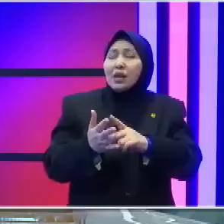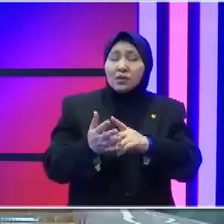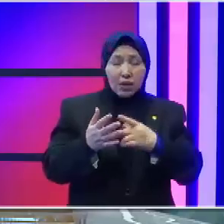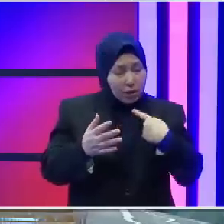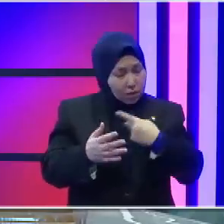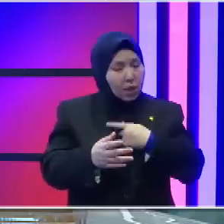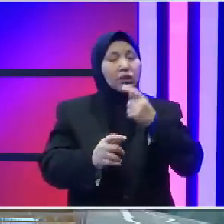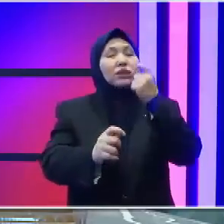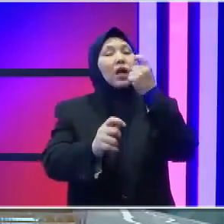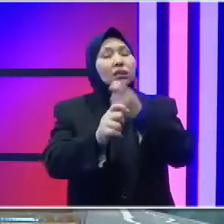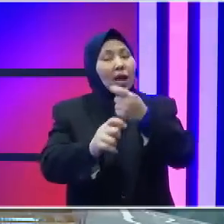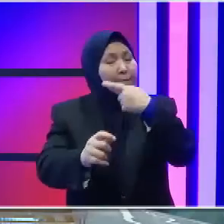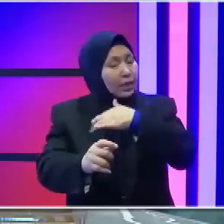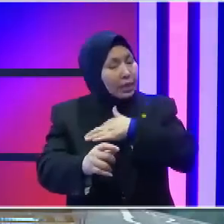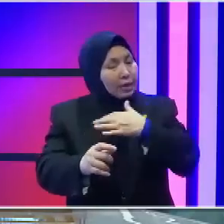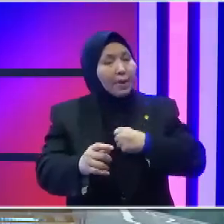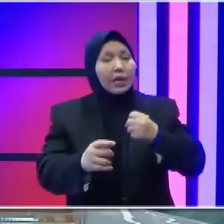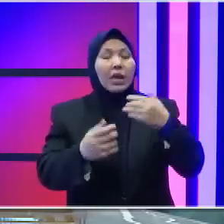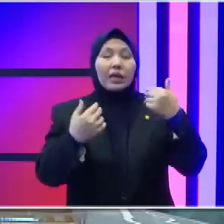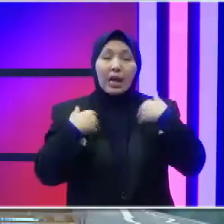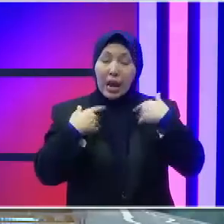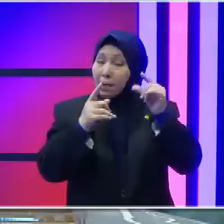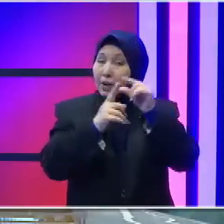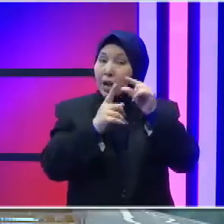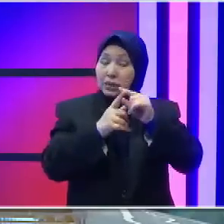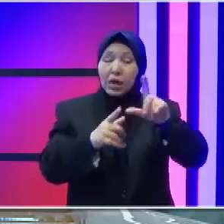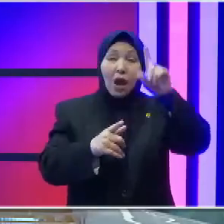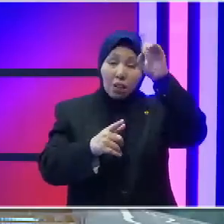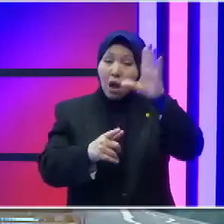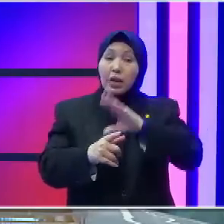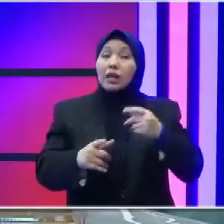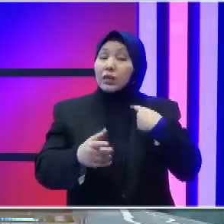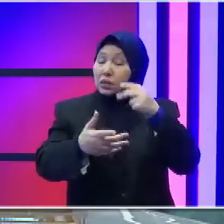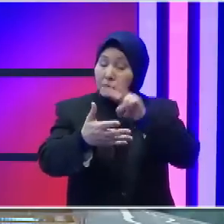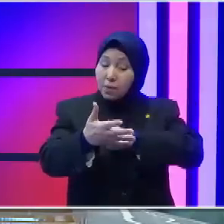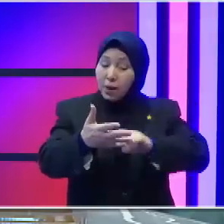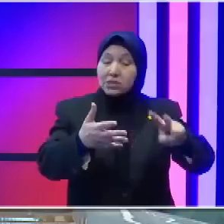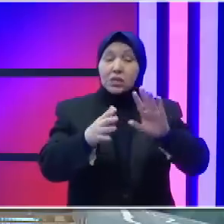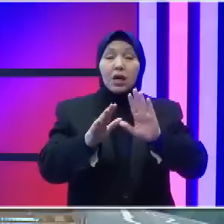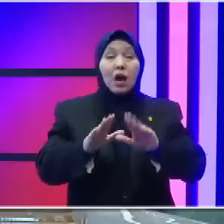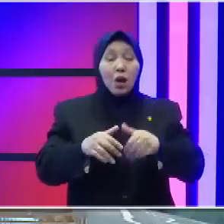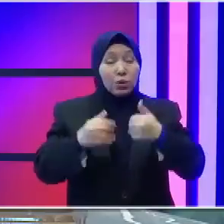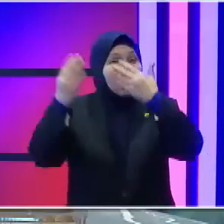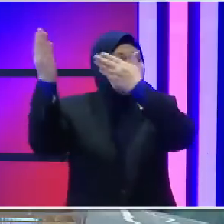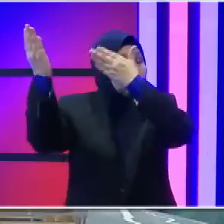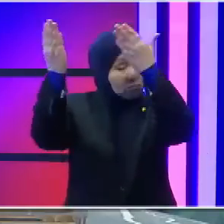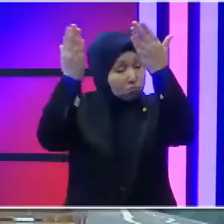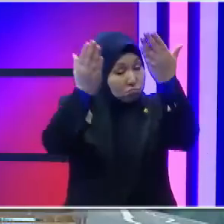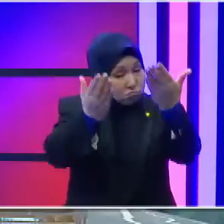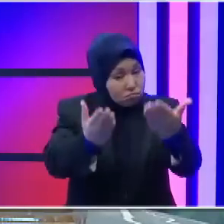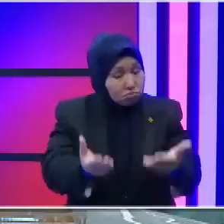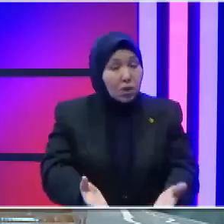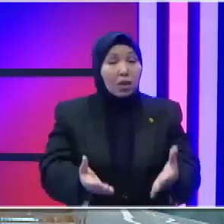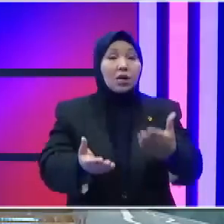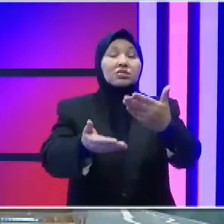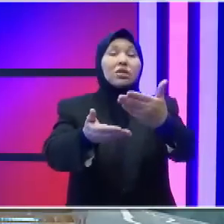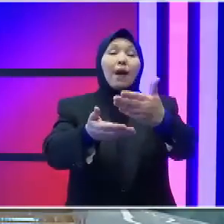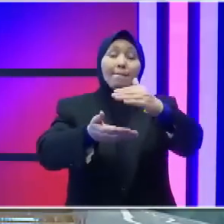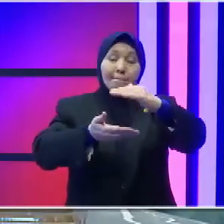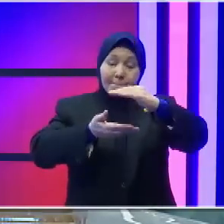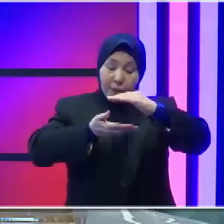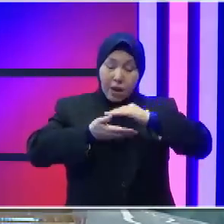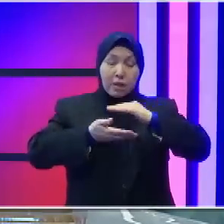tetap beriman bahawa ia adalah kalamullah dan kita membacanya sebagaimana ia diturunkan dan sebagaimana sampai kepada